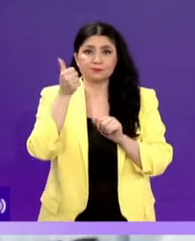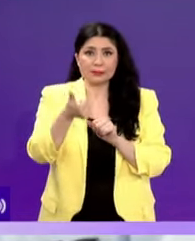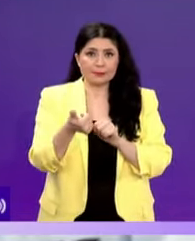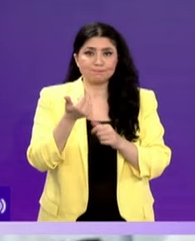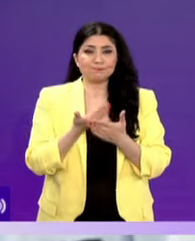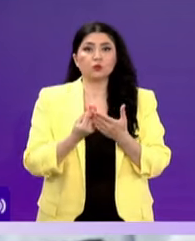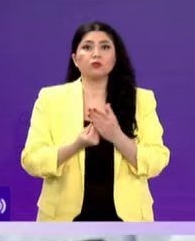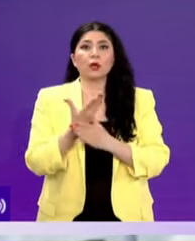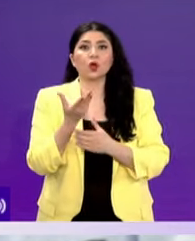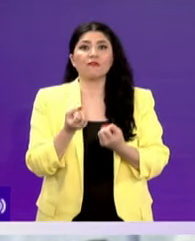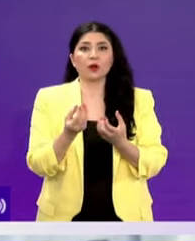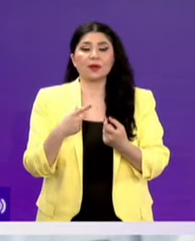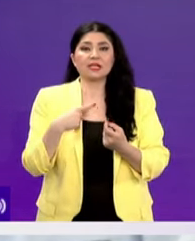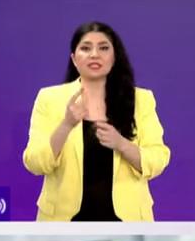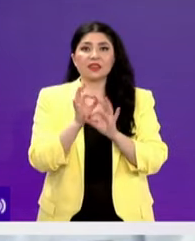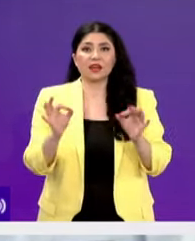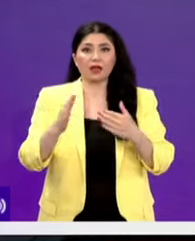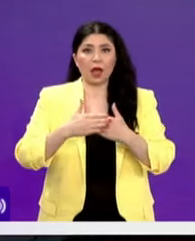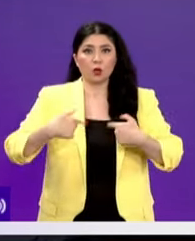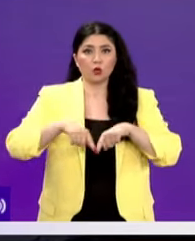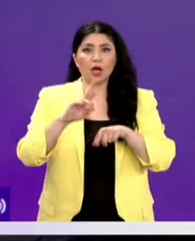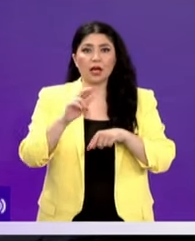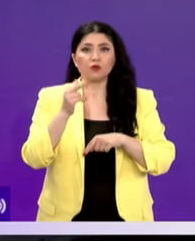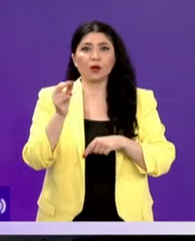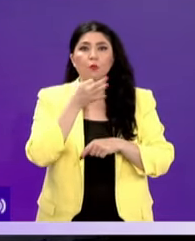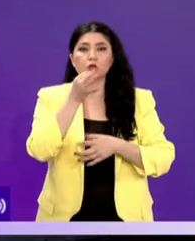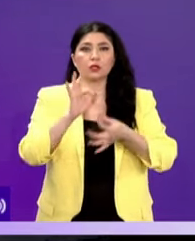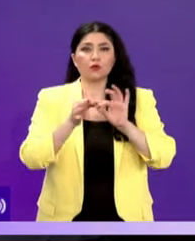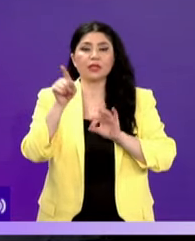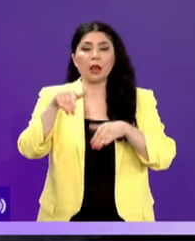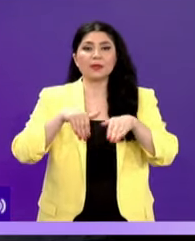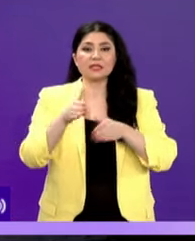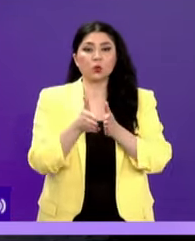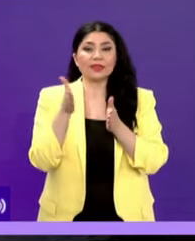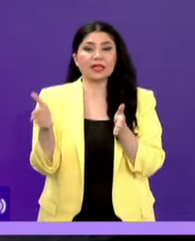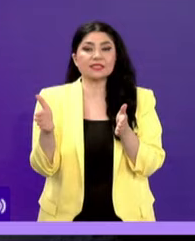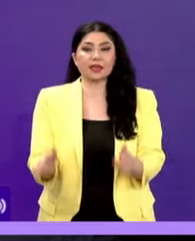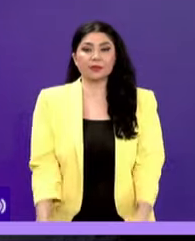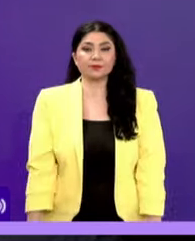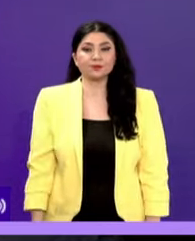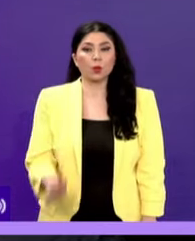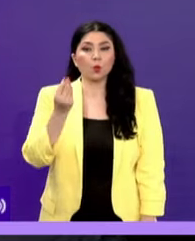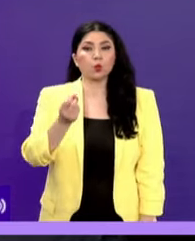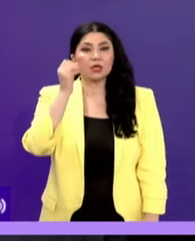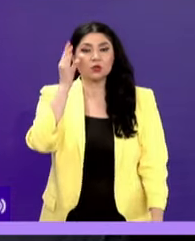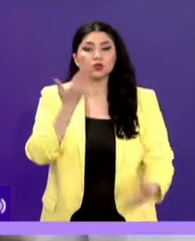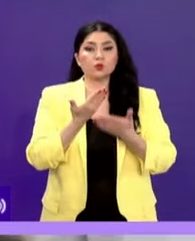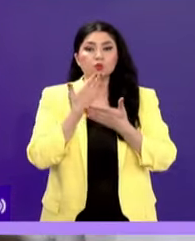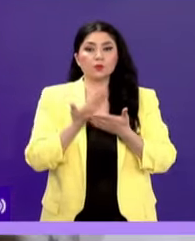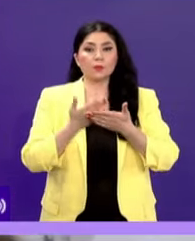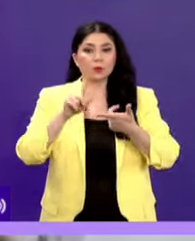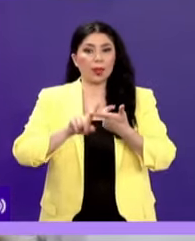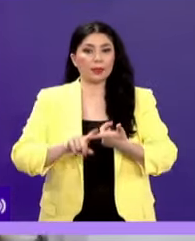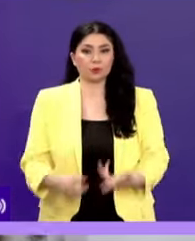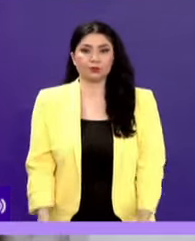mâine. Pentru cele mai noi informații, este în direct cu noi Radu Filip, purtătorul de cuvânt al Ministerului de Externe. Bună ziua și mulțumim pentru